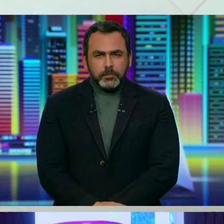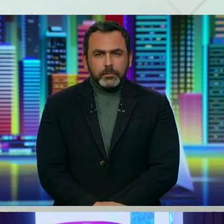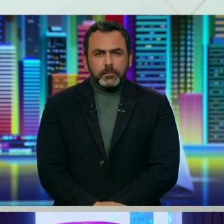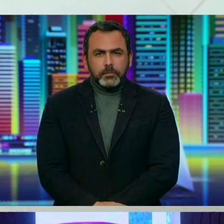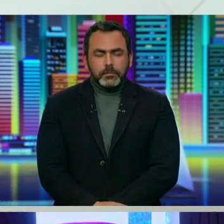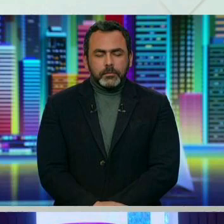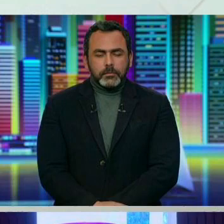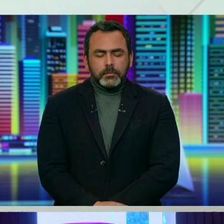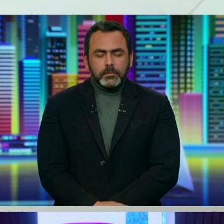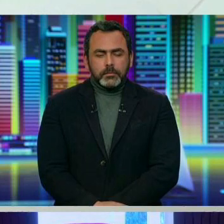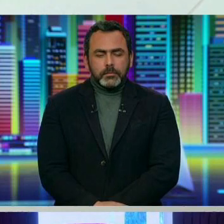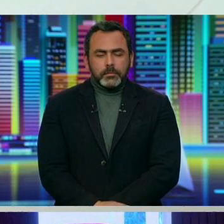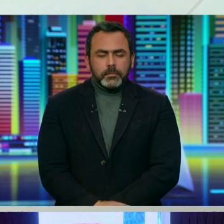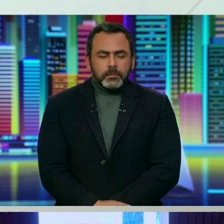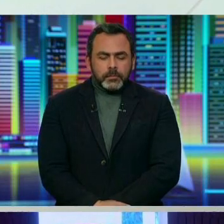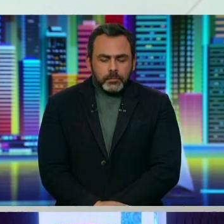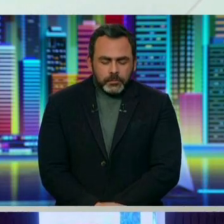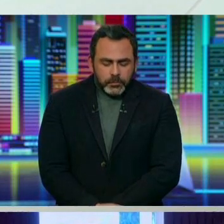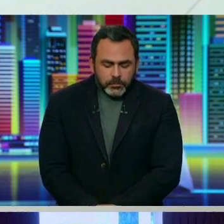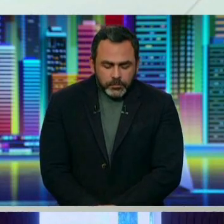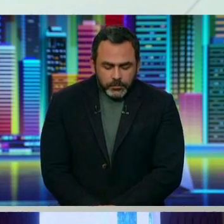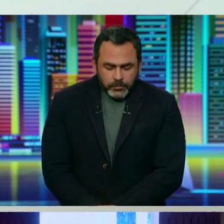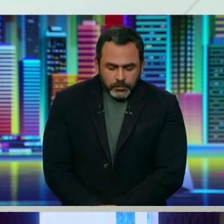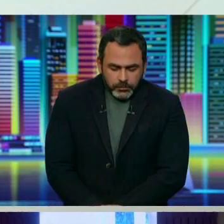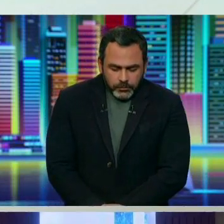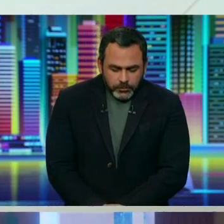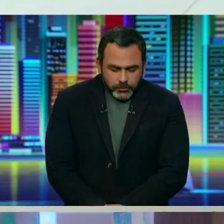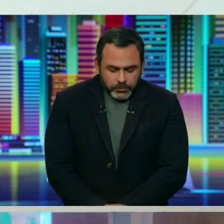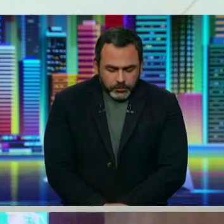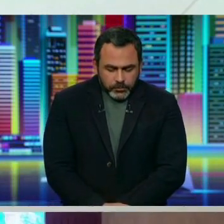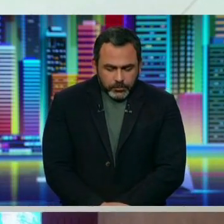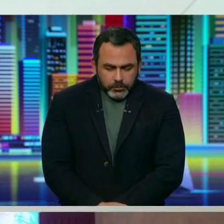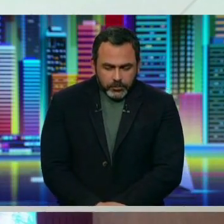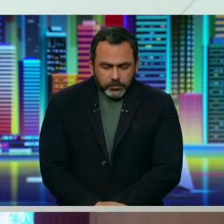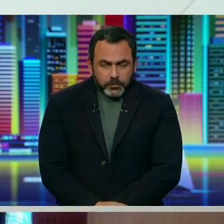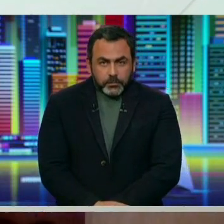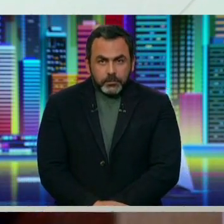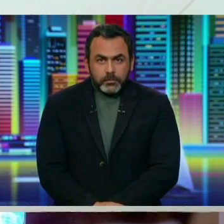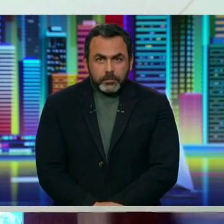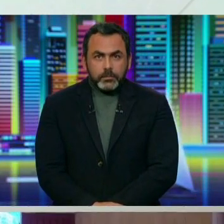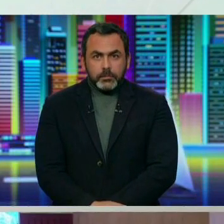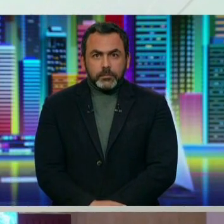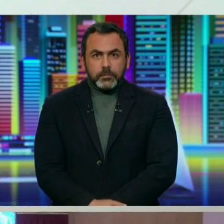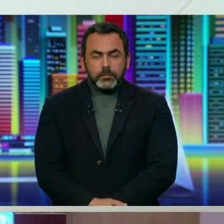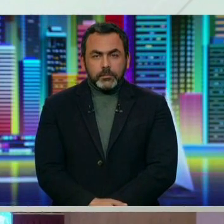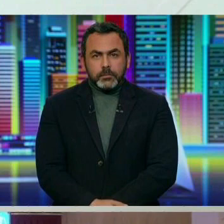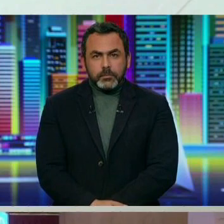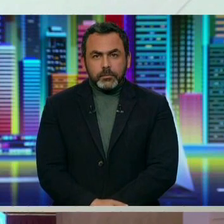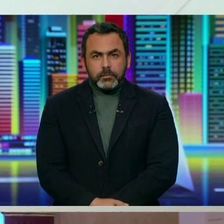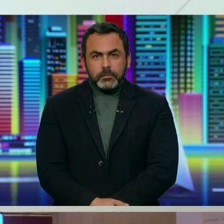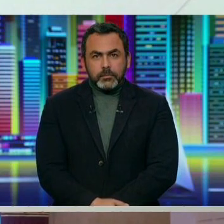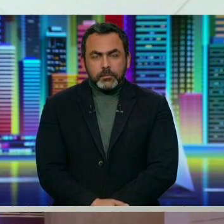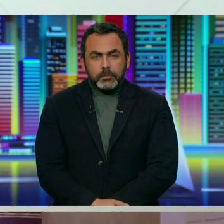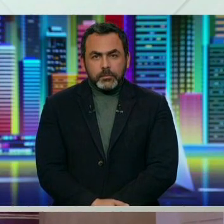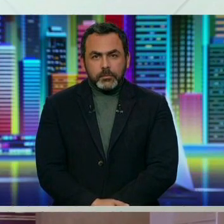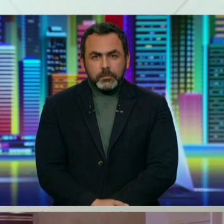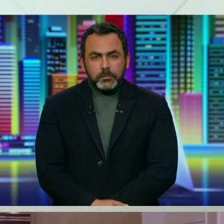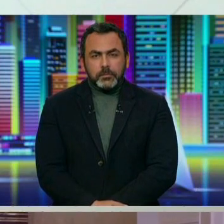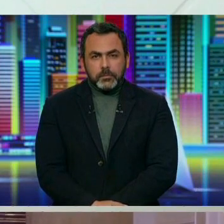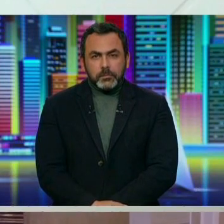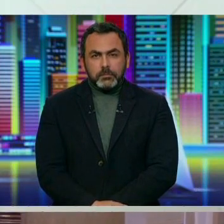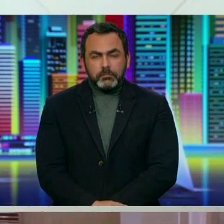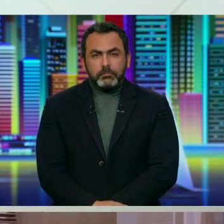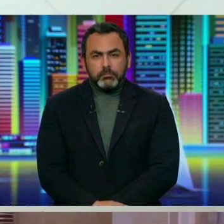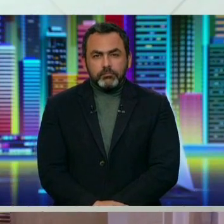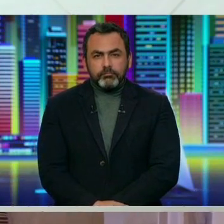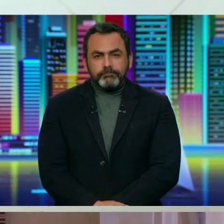السنوات المنصرمه واستغلال للوبيهاتها في اوروبا وفي امريكا وفي بعض الدول حتى العربيه